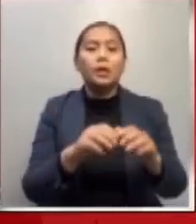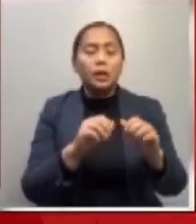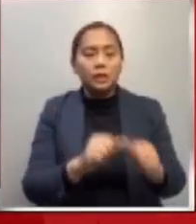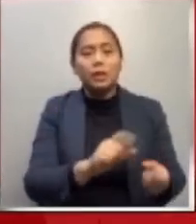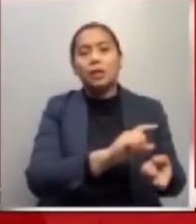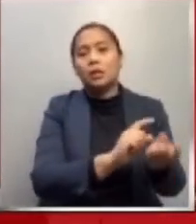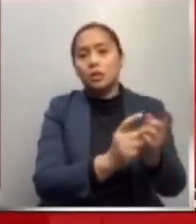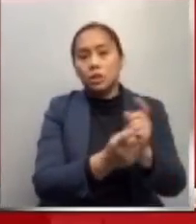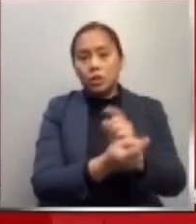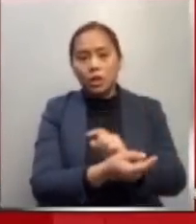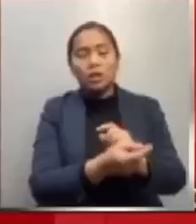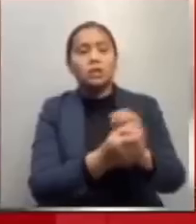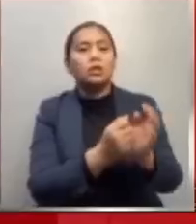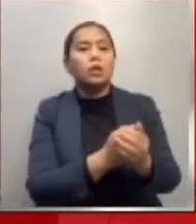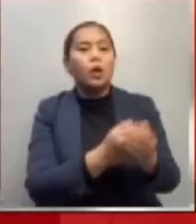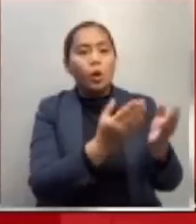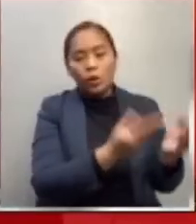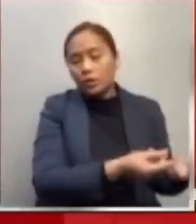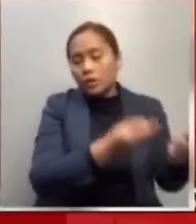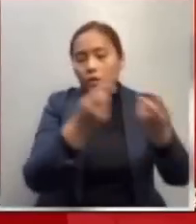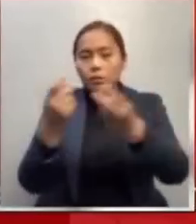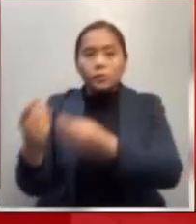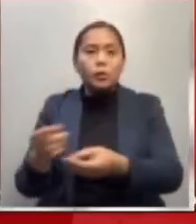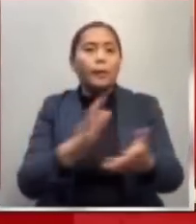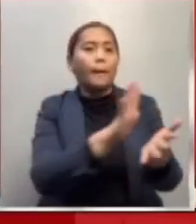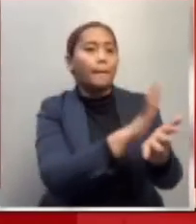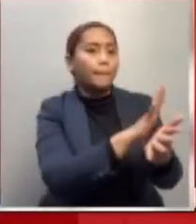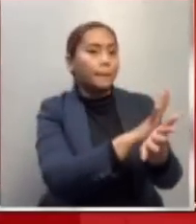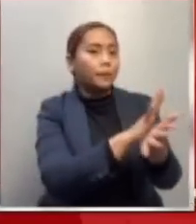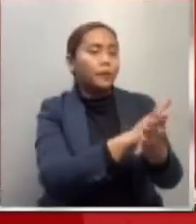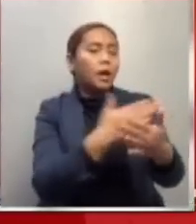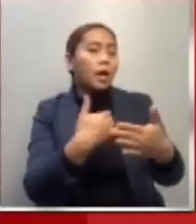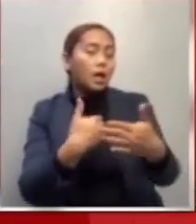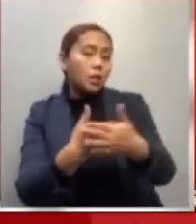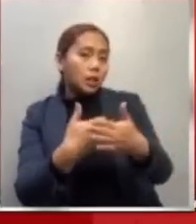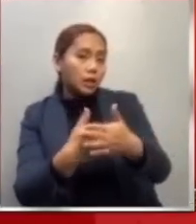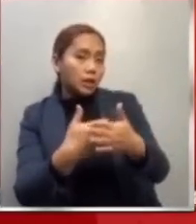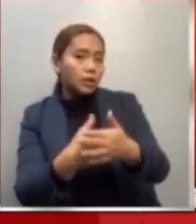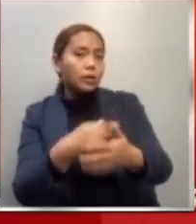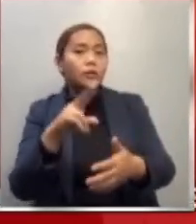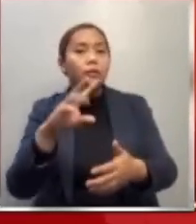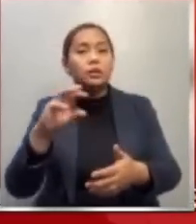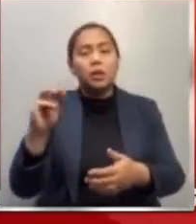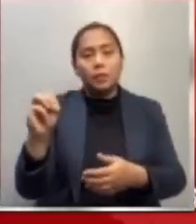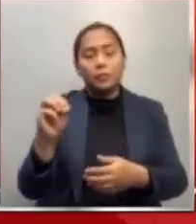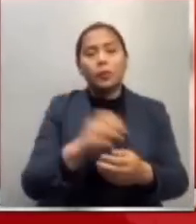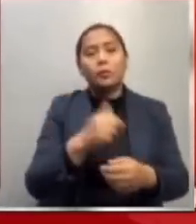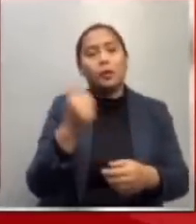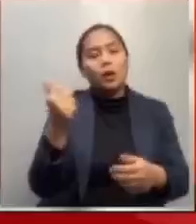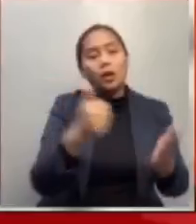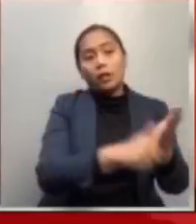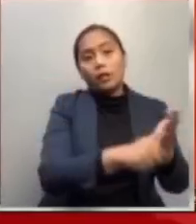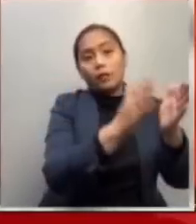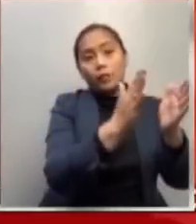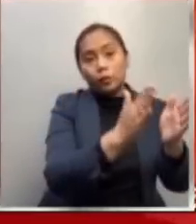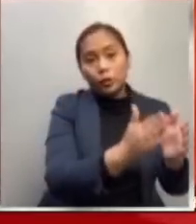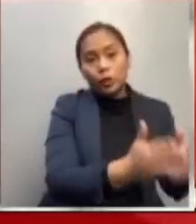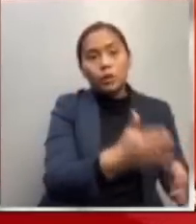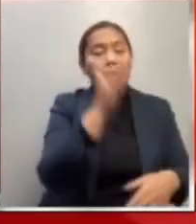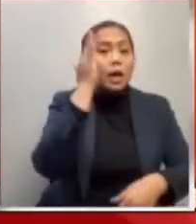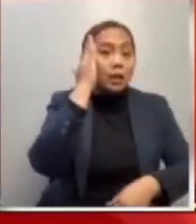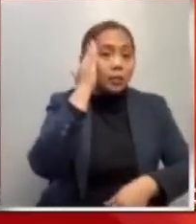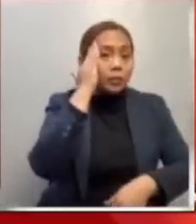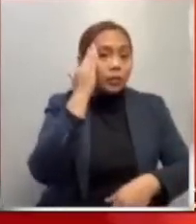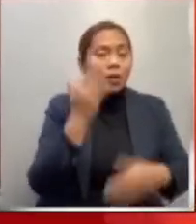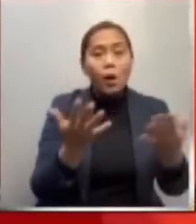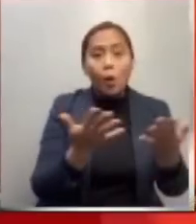pinakamalapit na VCM. Paalala naman sa mga botante, kung alam nyo na kung saan presinto kayo boboto, hindi nyo na kailangang dumaan sa